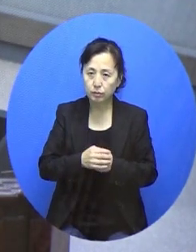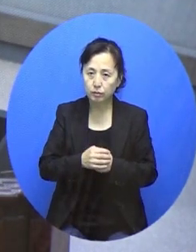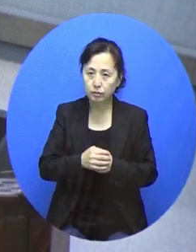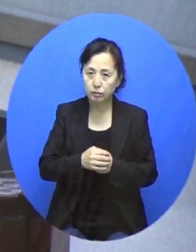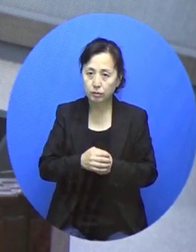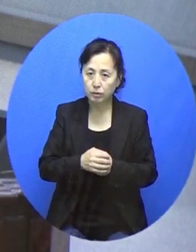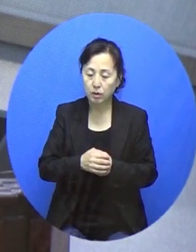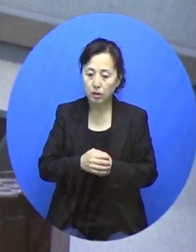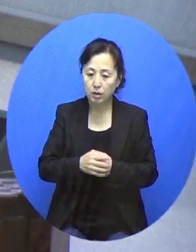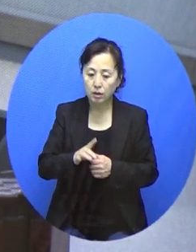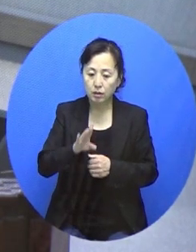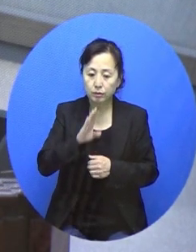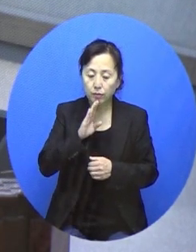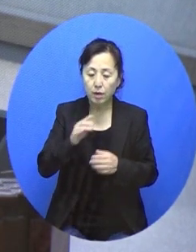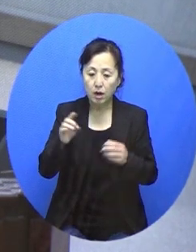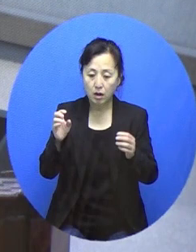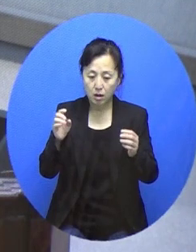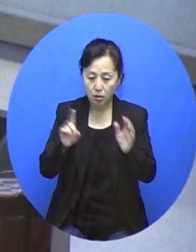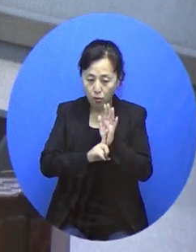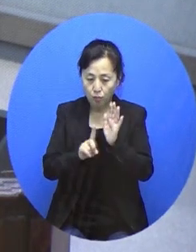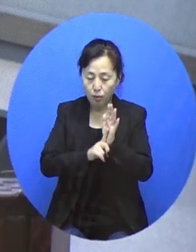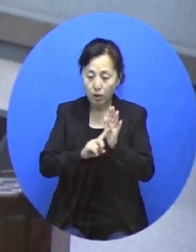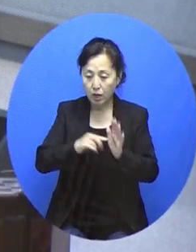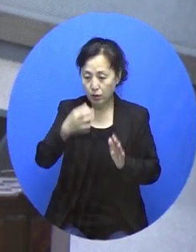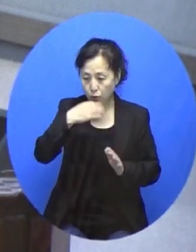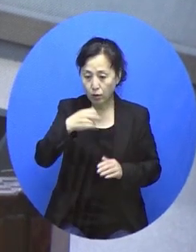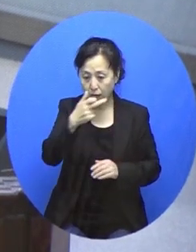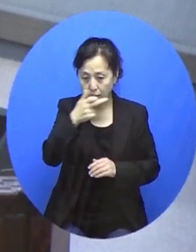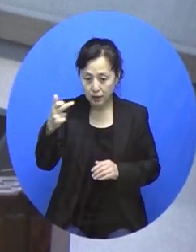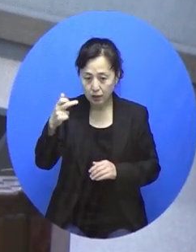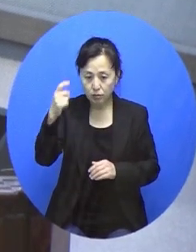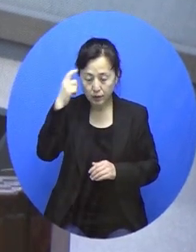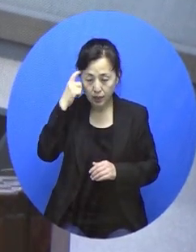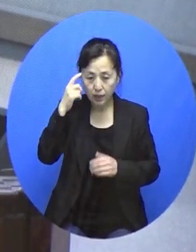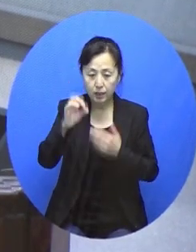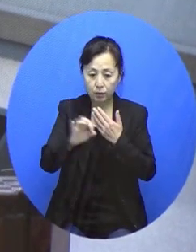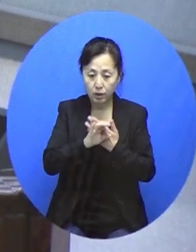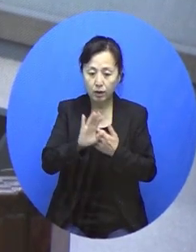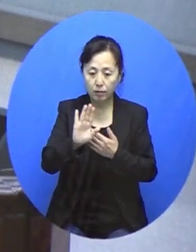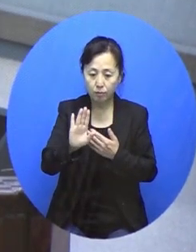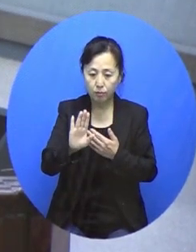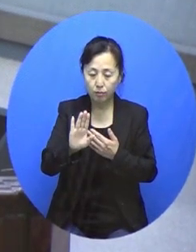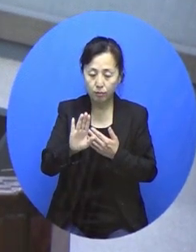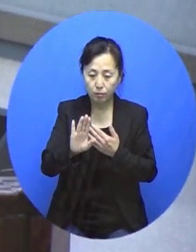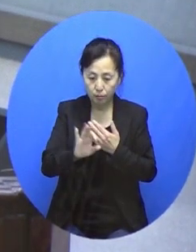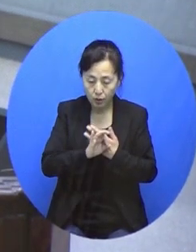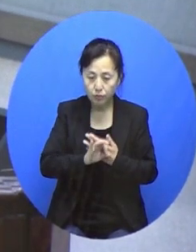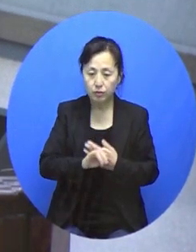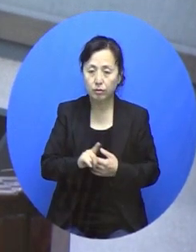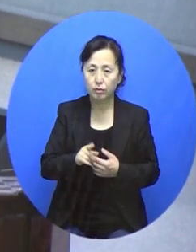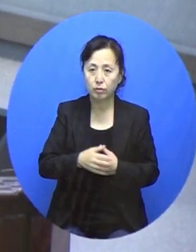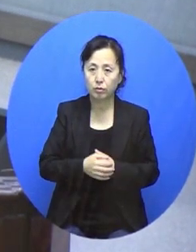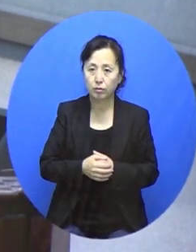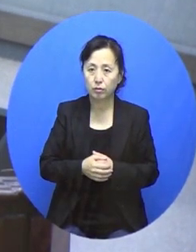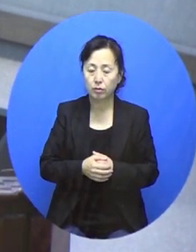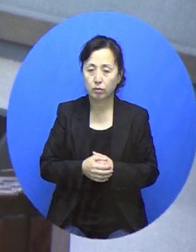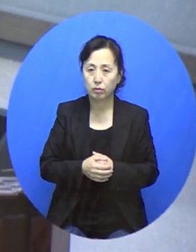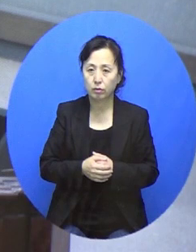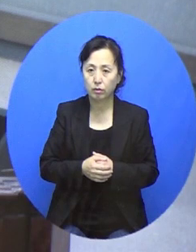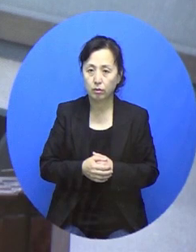홍보가 정말로 효과가 있고 필요하다면 본 의원도 해야 된다고 생각합니다. 다만 TV 라디오 스팟